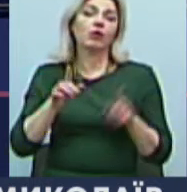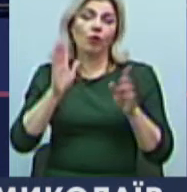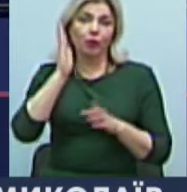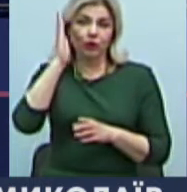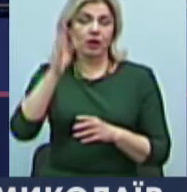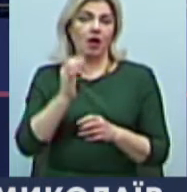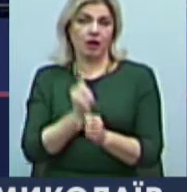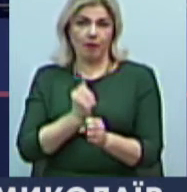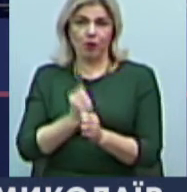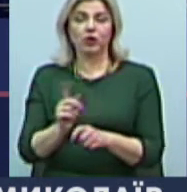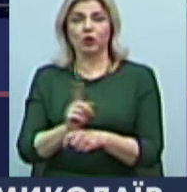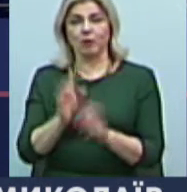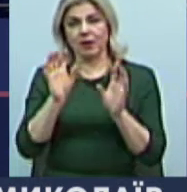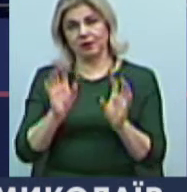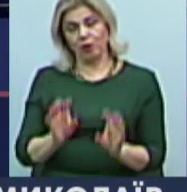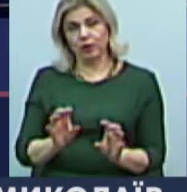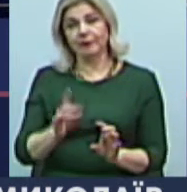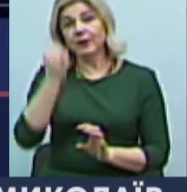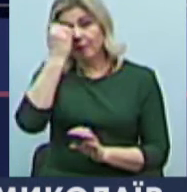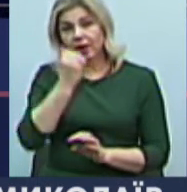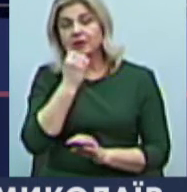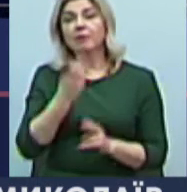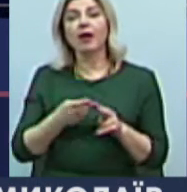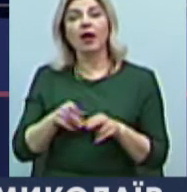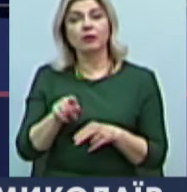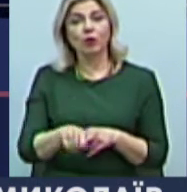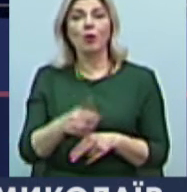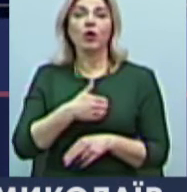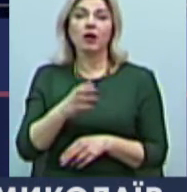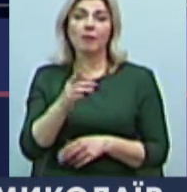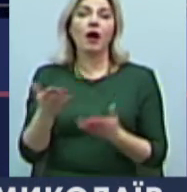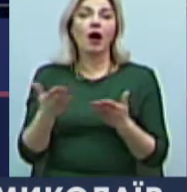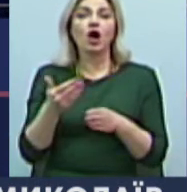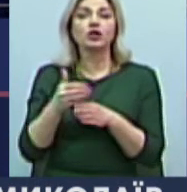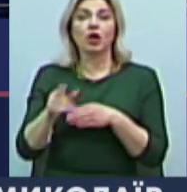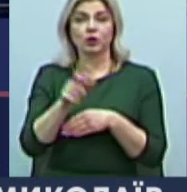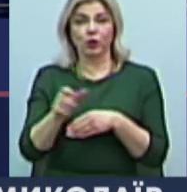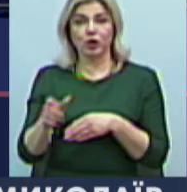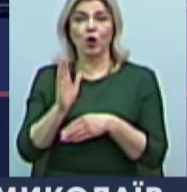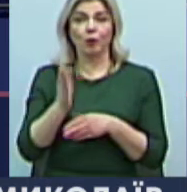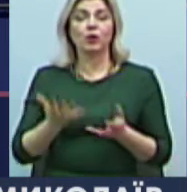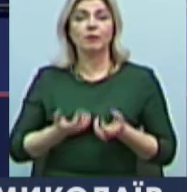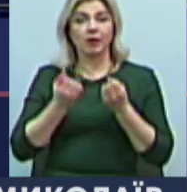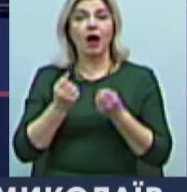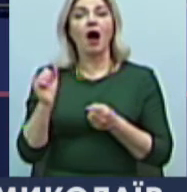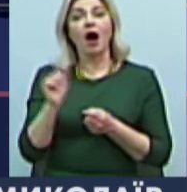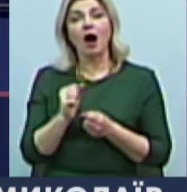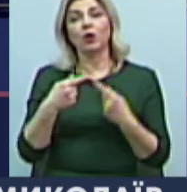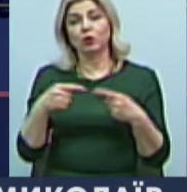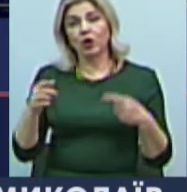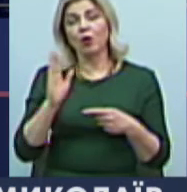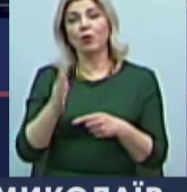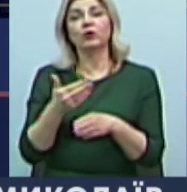буде прописаний. Як то кажуть, спасибі на цьому. Принаймні, хоч якась частина людей буде врятована, а всі інші будуть повільно